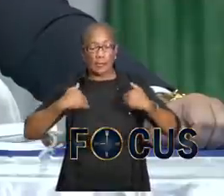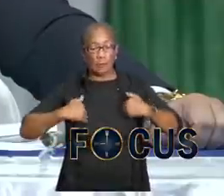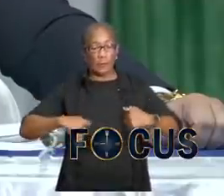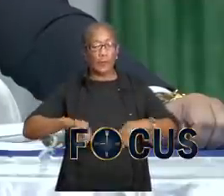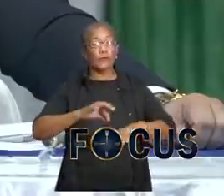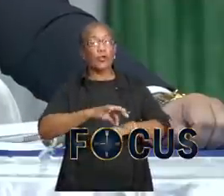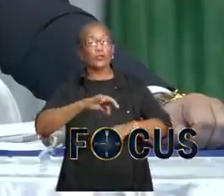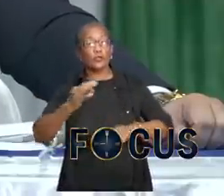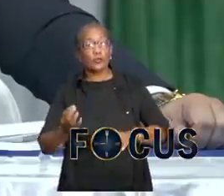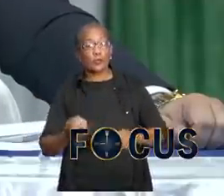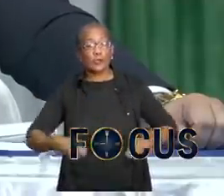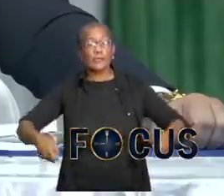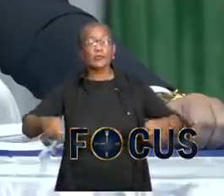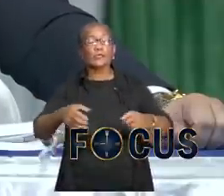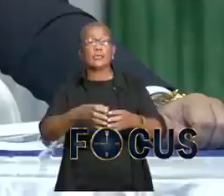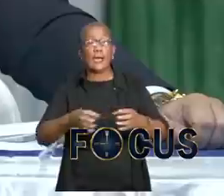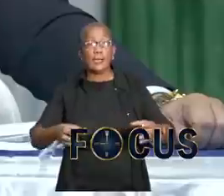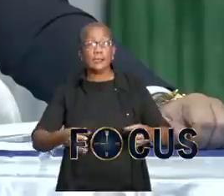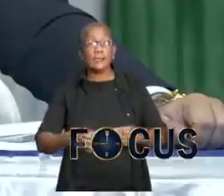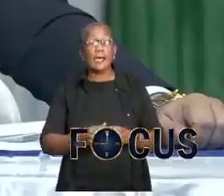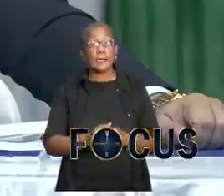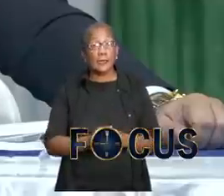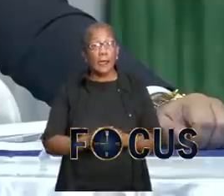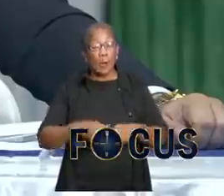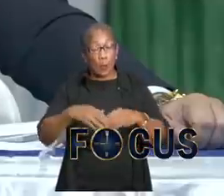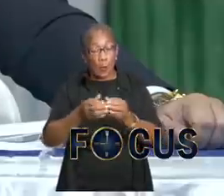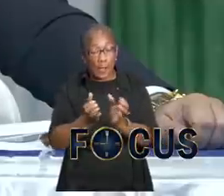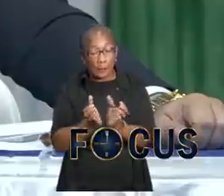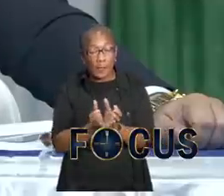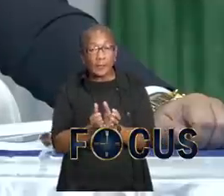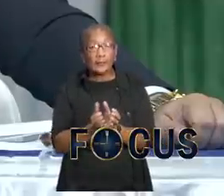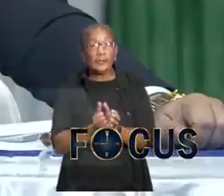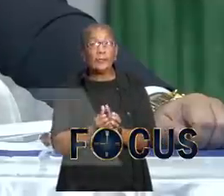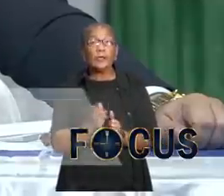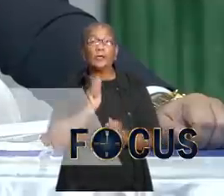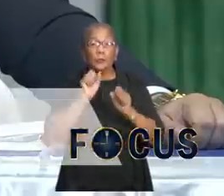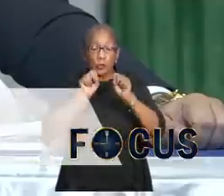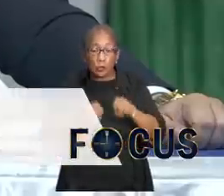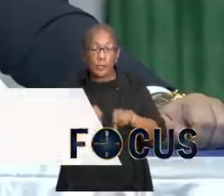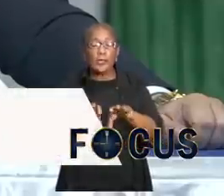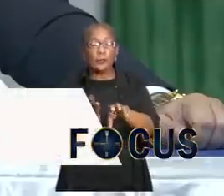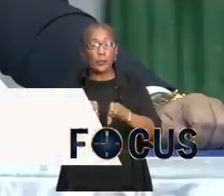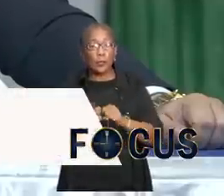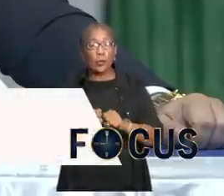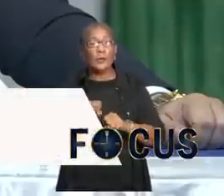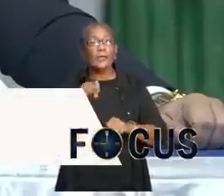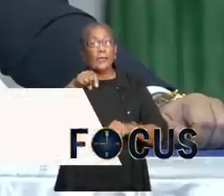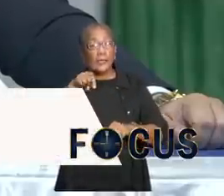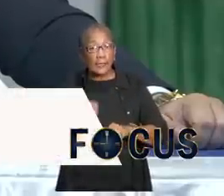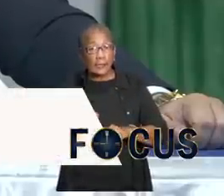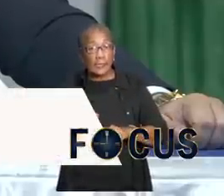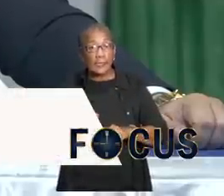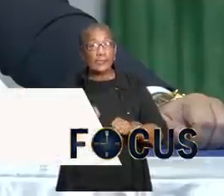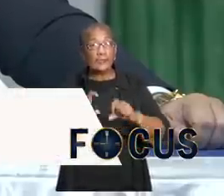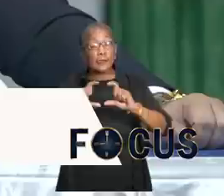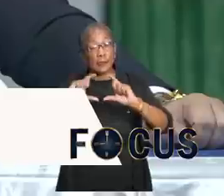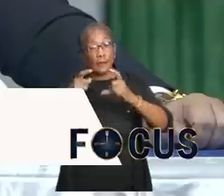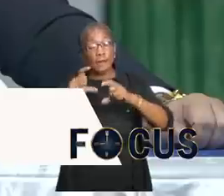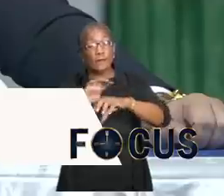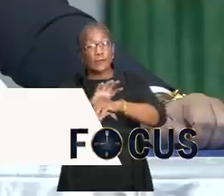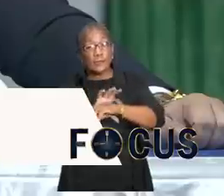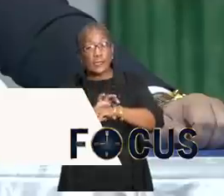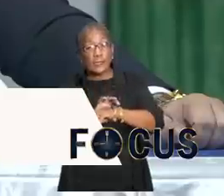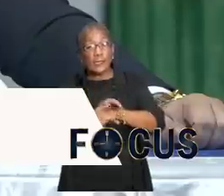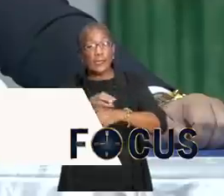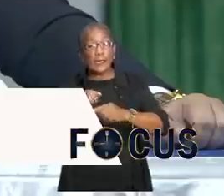Zaken, waarbij de clusterteam het besluit heeft genomen dat deze verzekerden hun verlenging kunnen doen